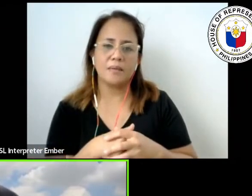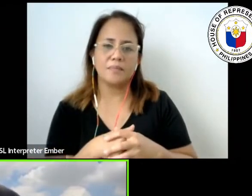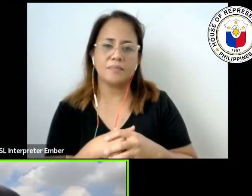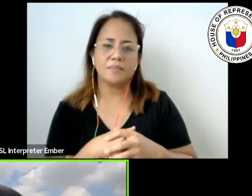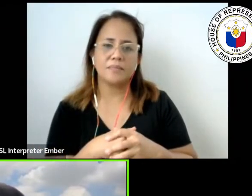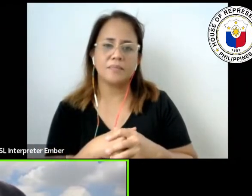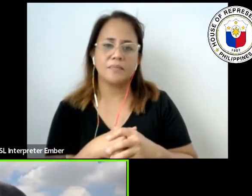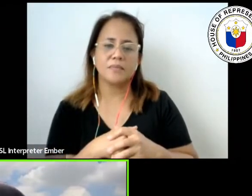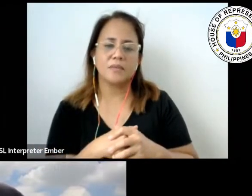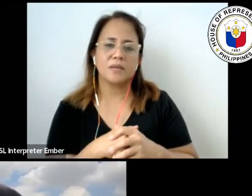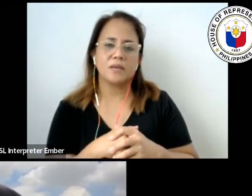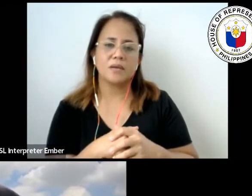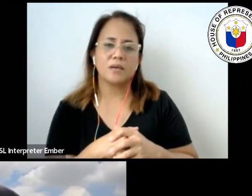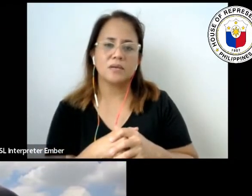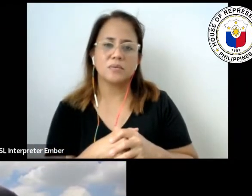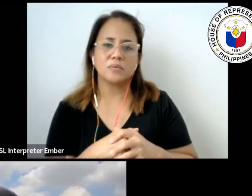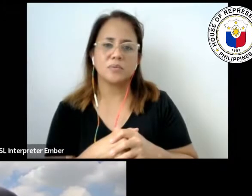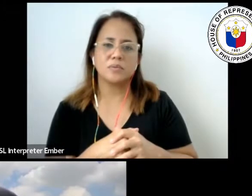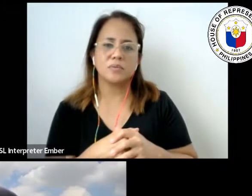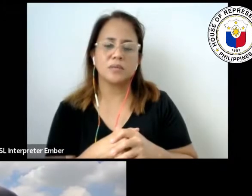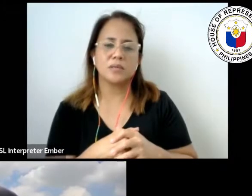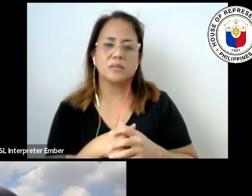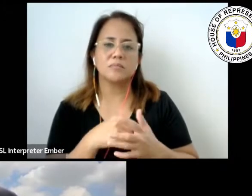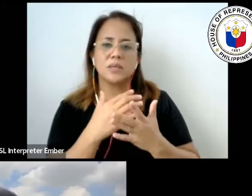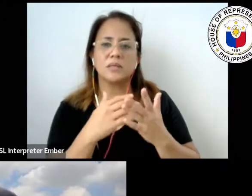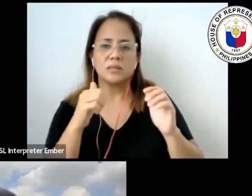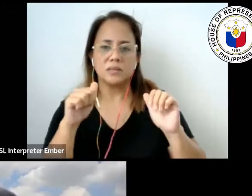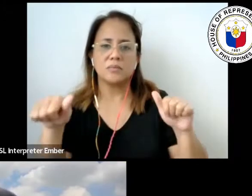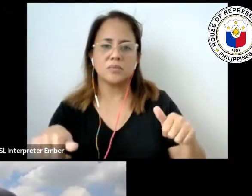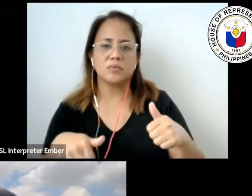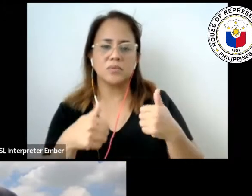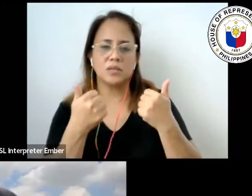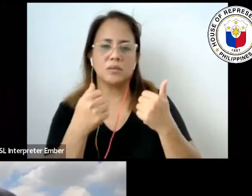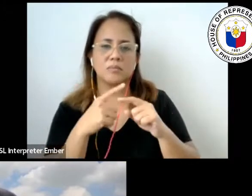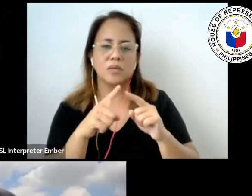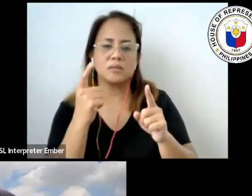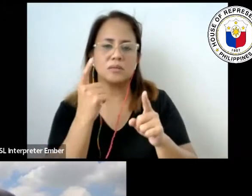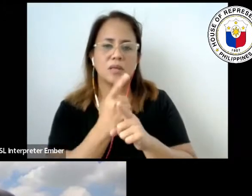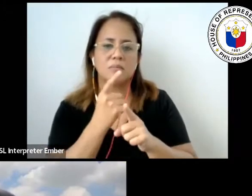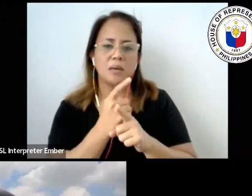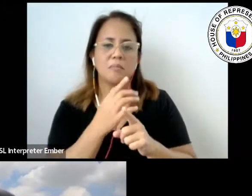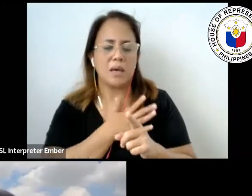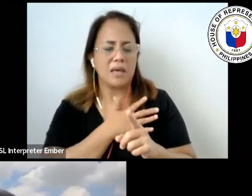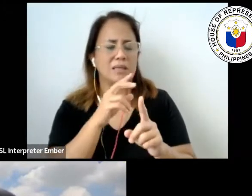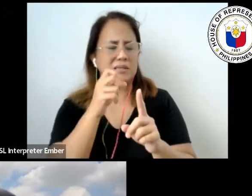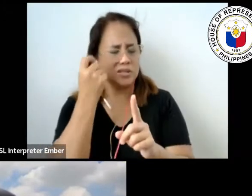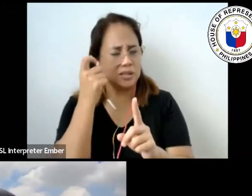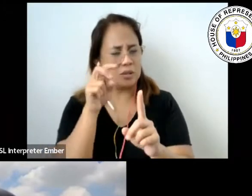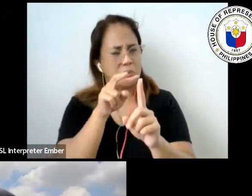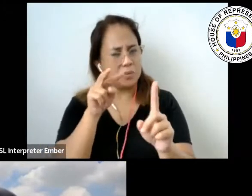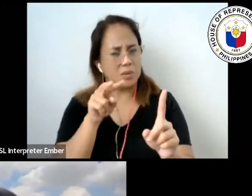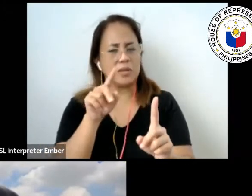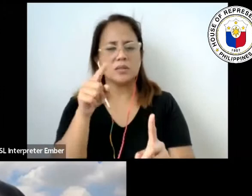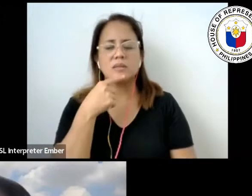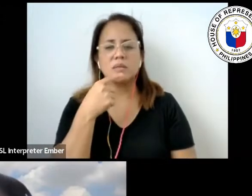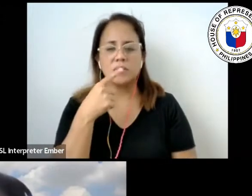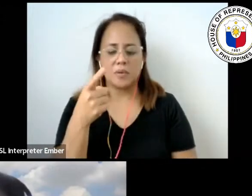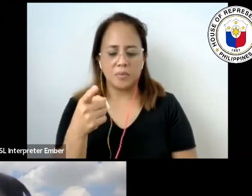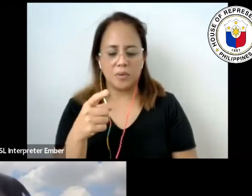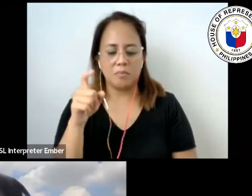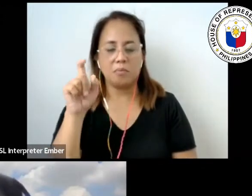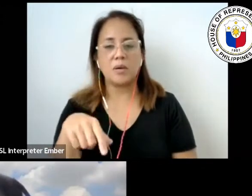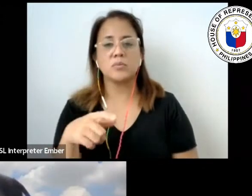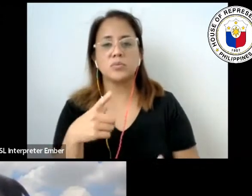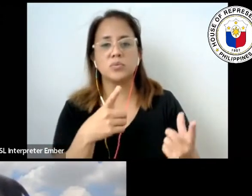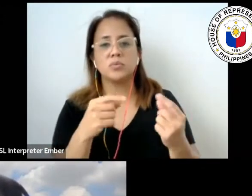hindi naging successful pa, may challenges pa. So tama po ba ang intindi ko na ang sinasabi niyo sa amin, ang dapat